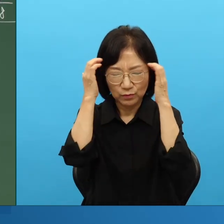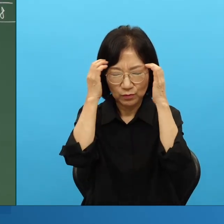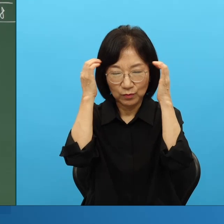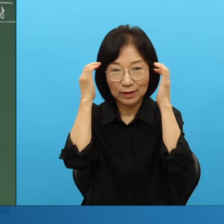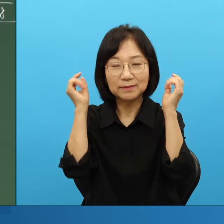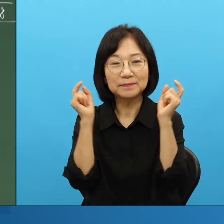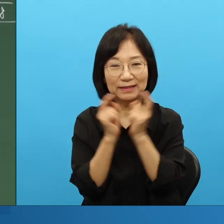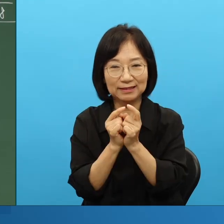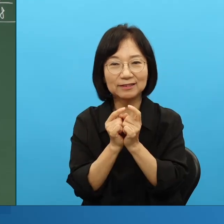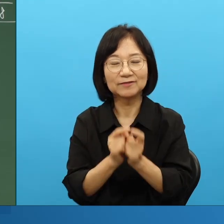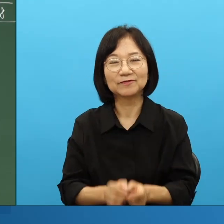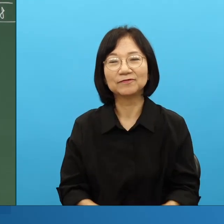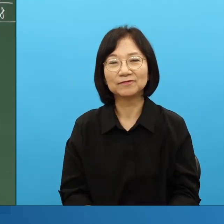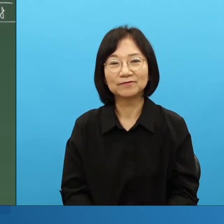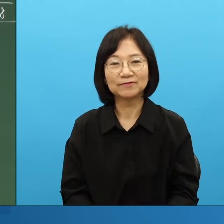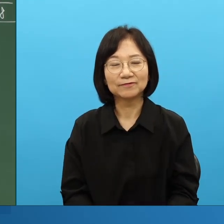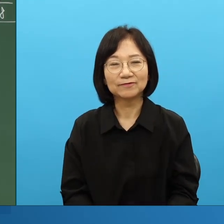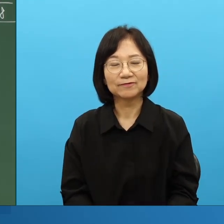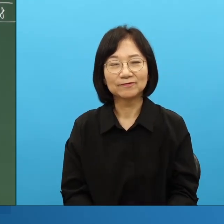后来他的国家一塌糊涂，而且悲惨死去。